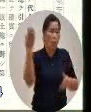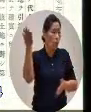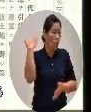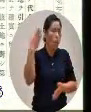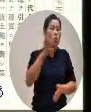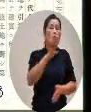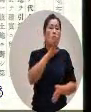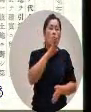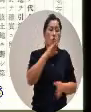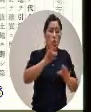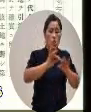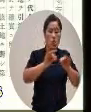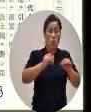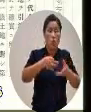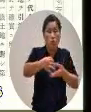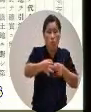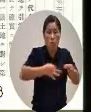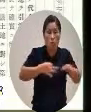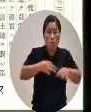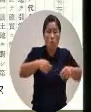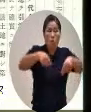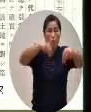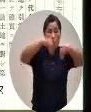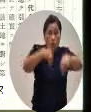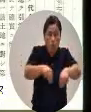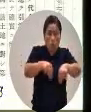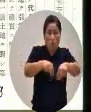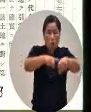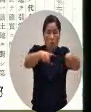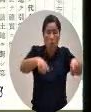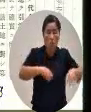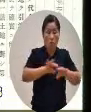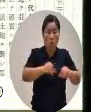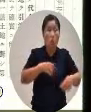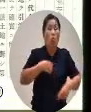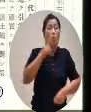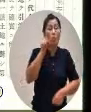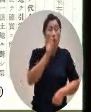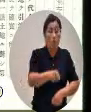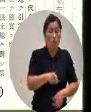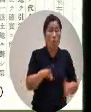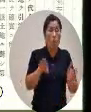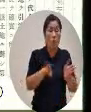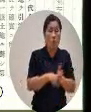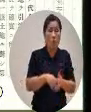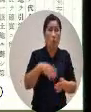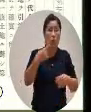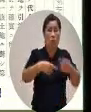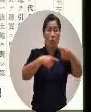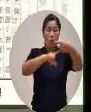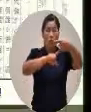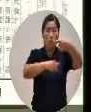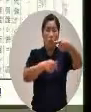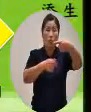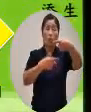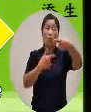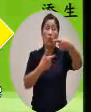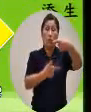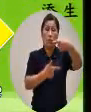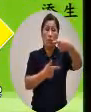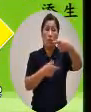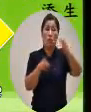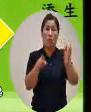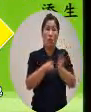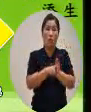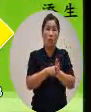時的這個買賣的契約所以他們就買了那塊地然後在一月六號的時候下一頁